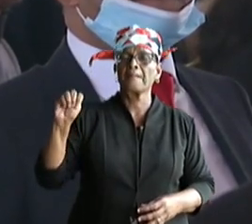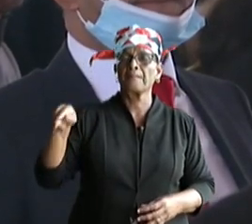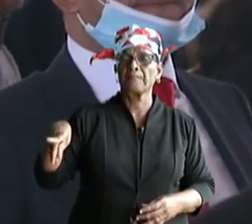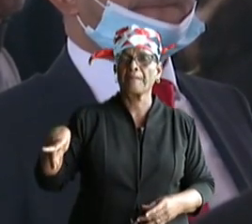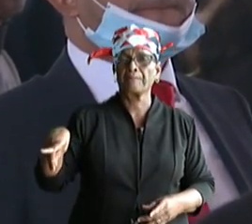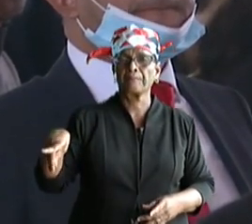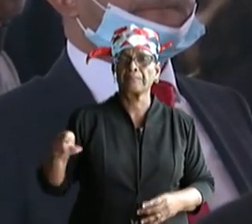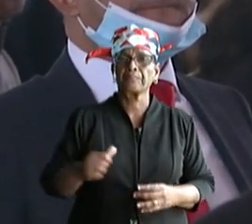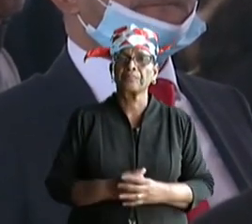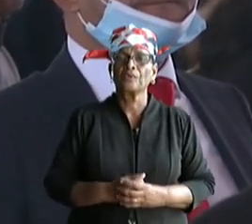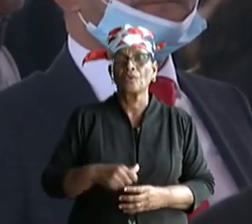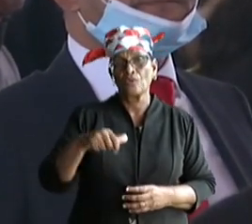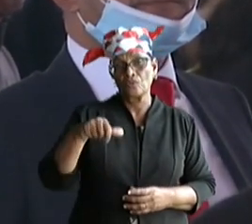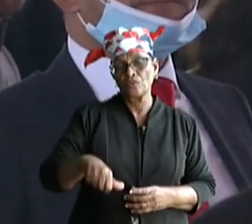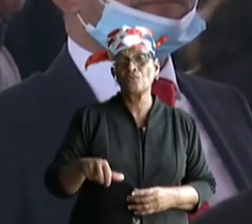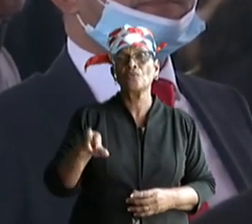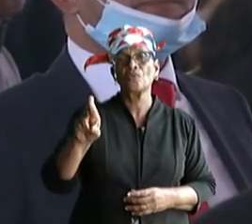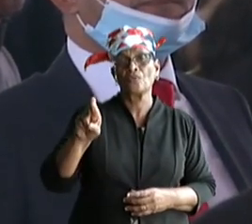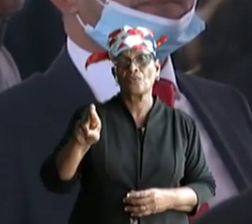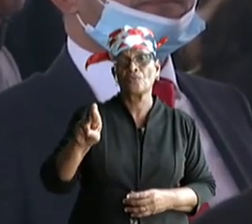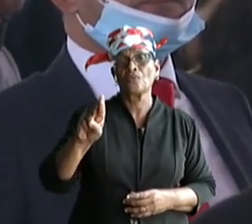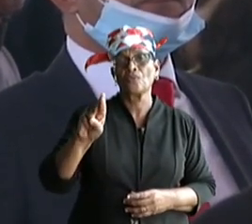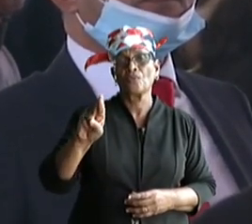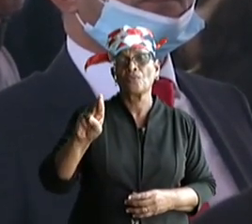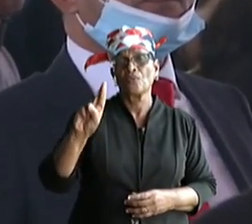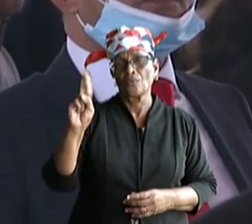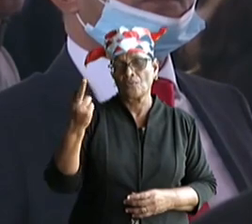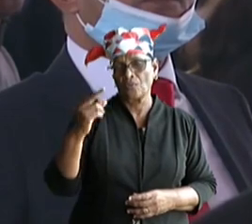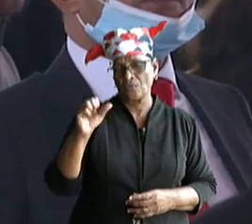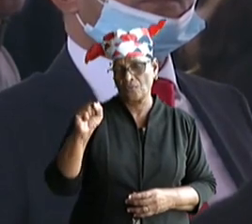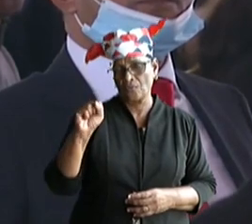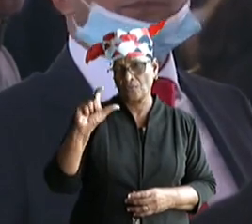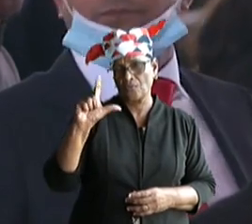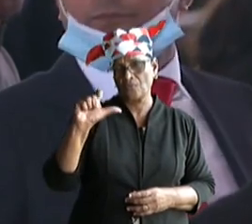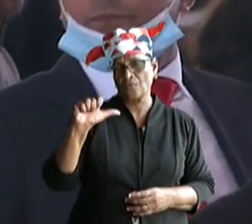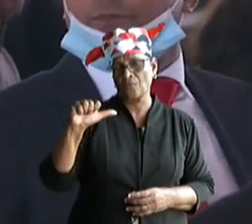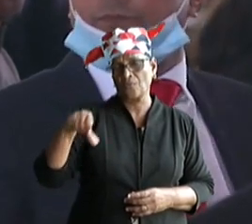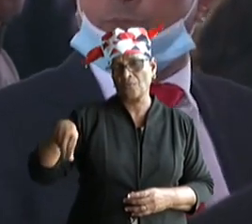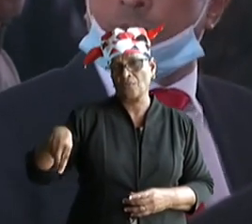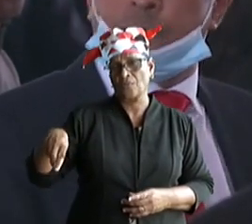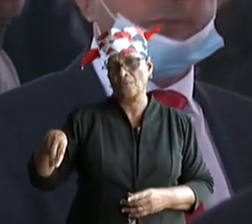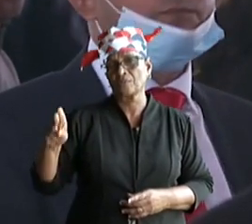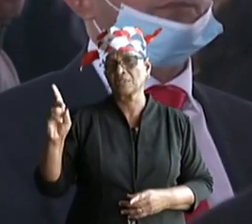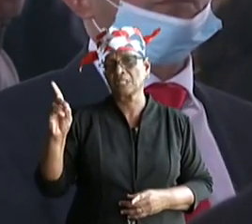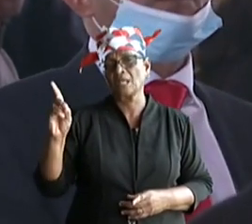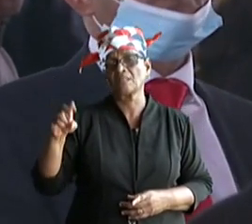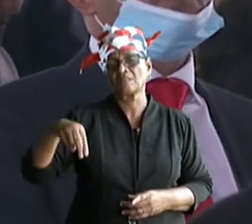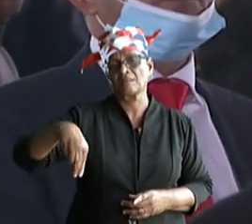naar lid Rusland, fractieleider van de NPS. U heeft het woord, meneer Rusland.